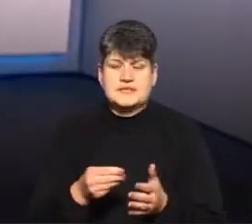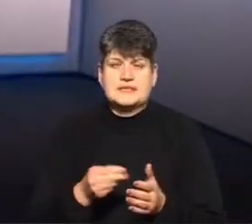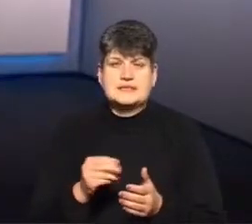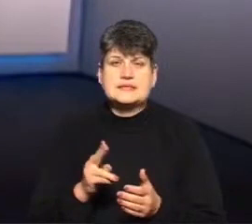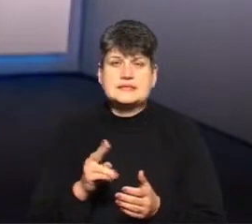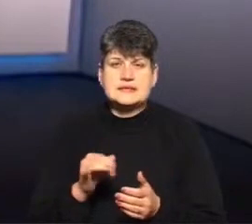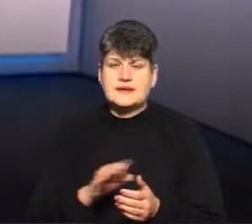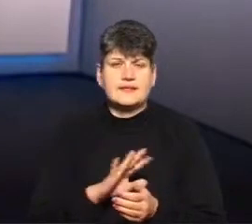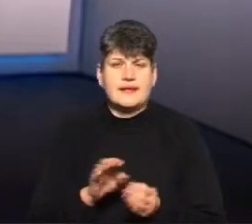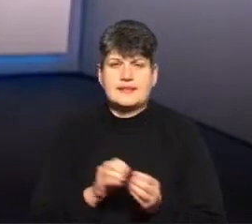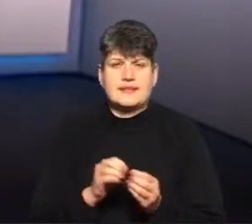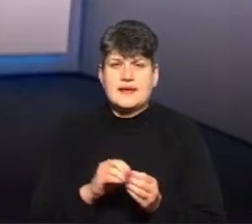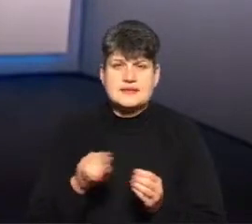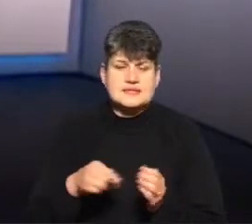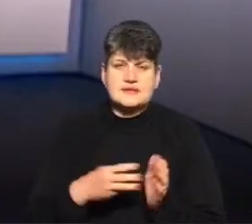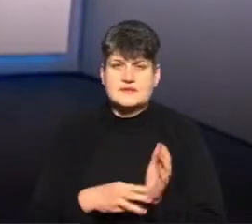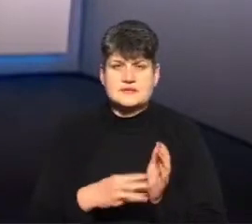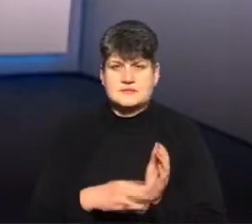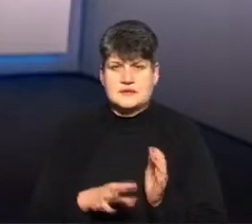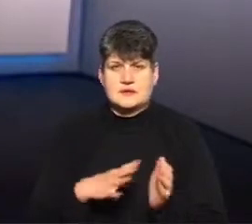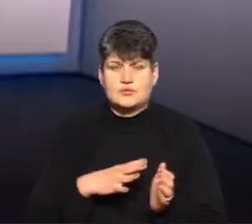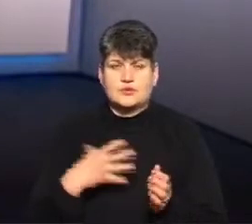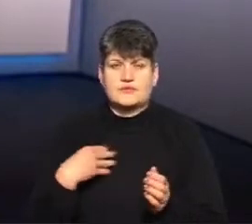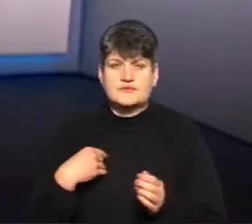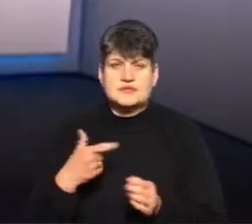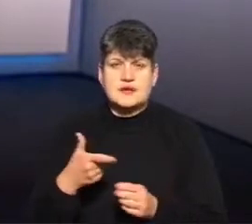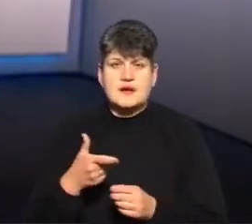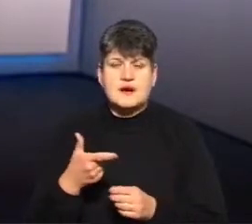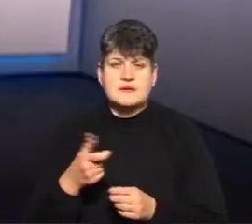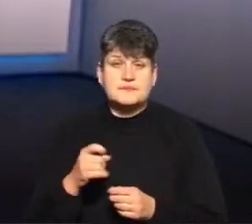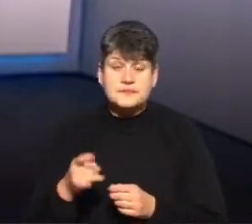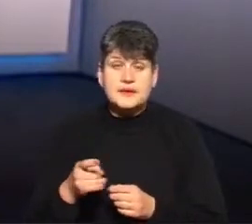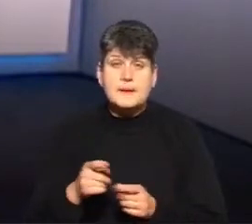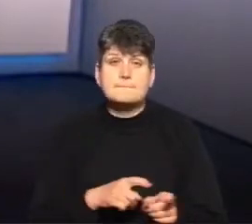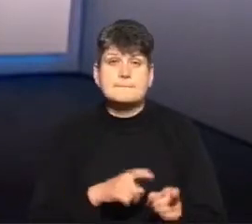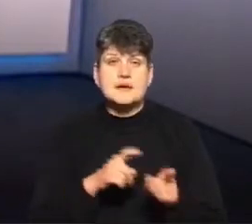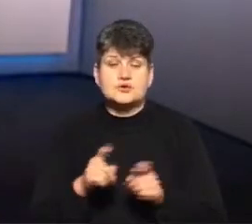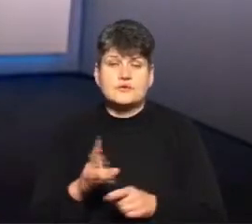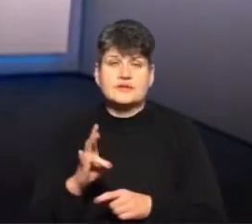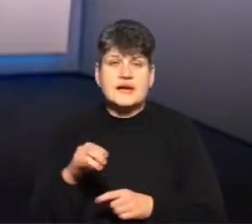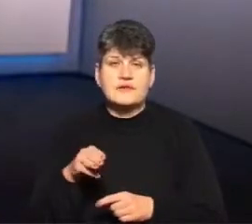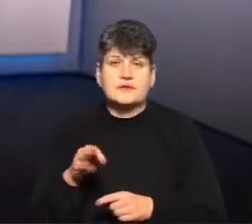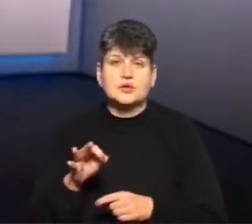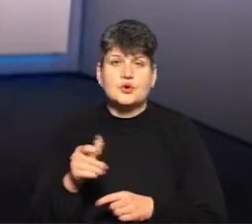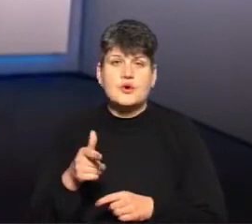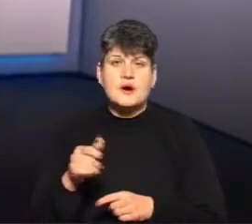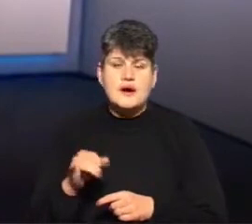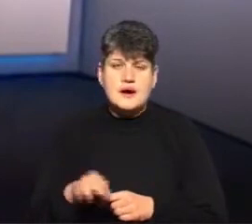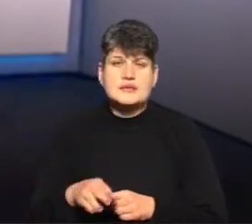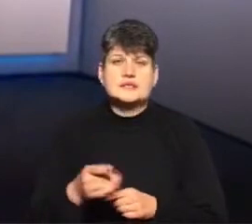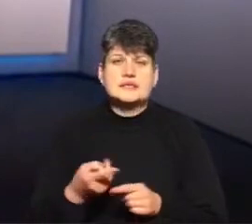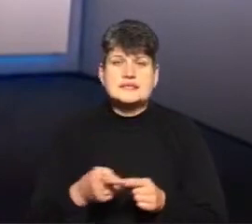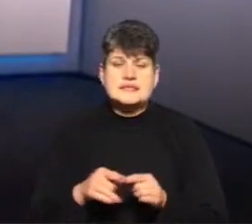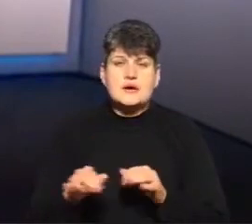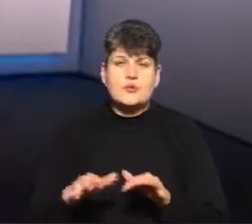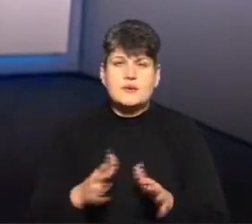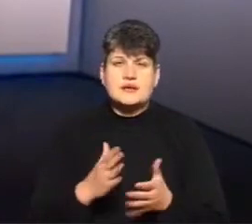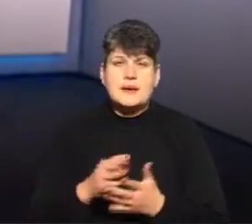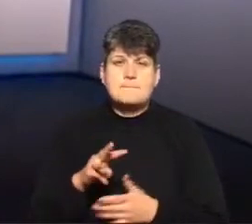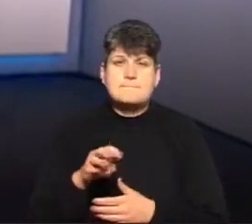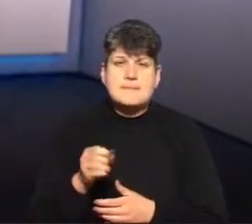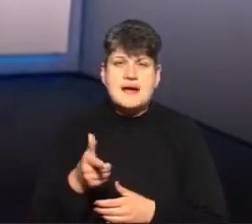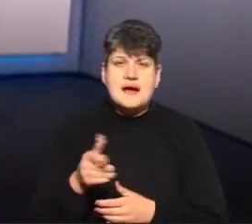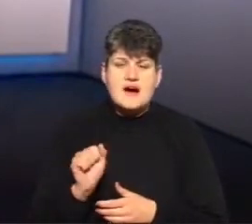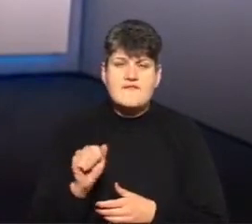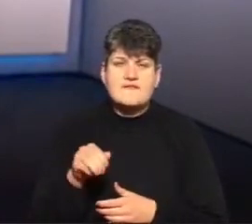було у Львівському облгазі. Проте, перейшовши до «Нафтогазу», чи така компанія в нас є «Мегават», яка пропонує